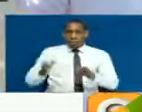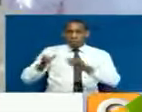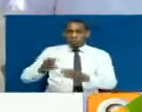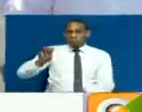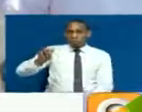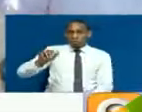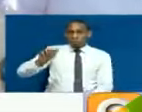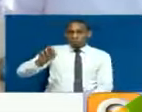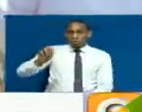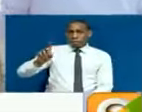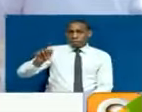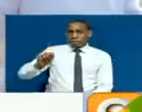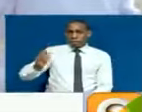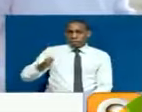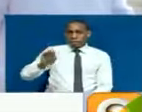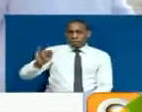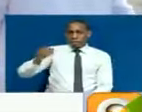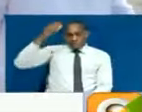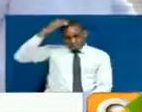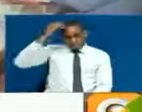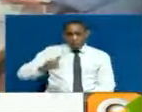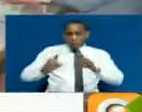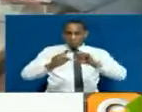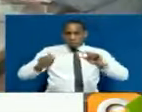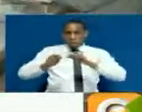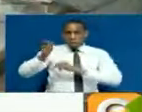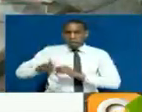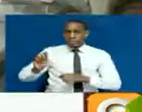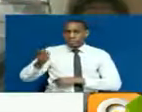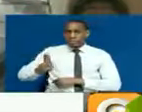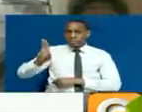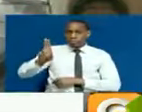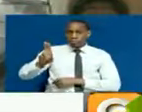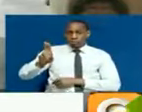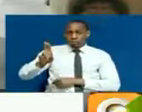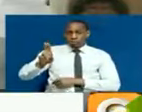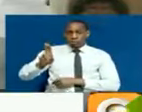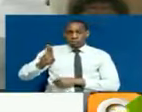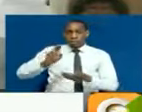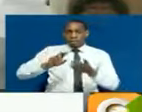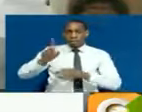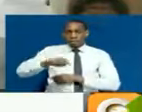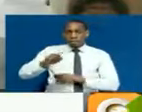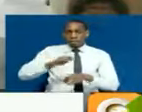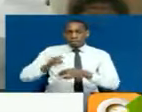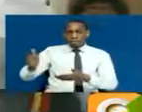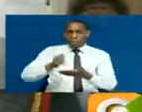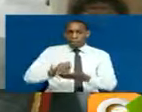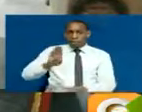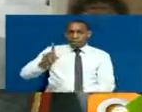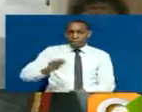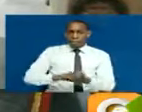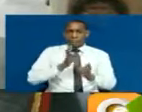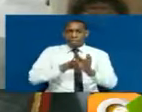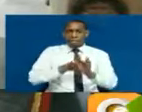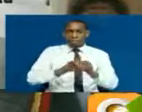cha Manda Bay County ya Lamu. Kulingana na Jaji Mrima, Rais Uhuru Kenyatta aliotea alipomteua Badi kuhudhuria vikao vya baraza la